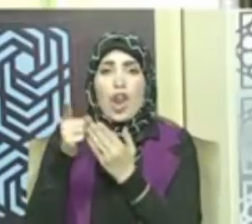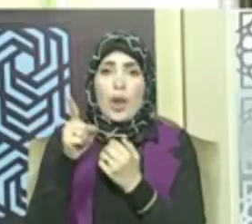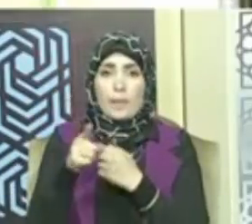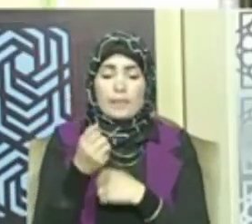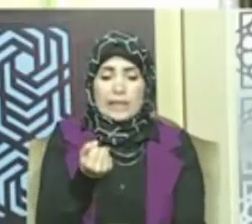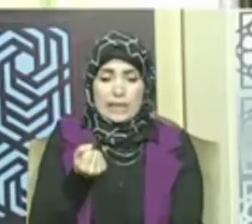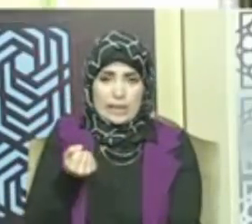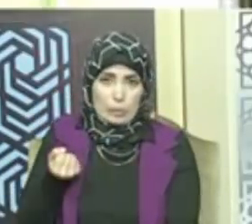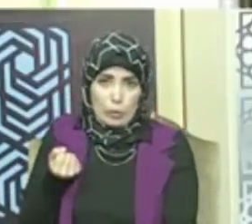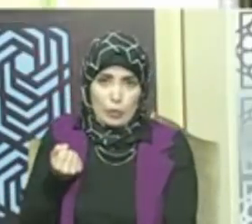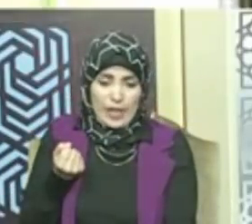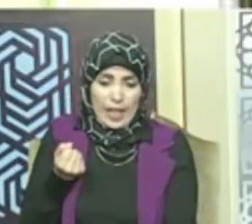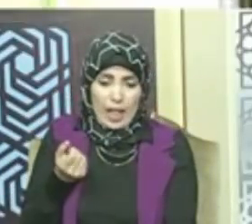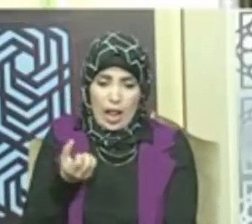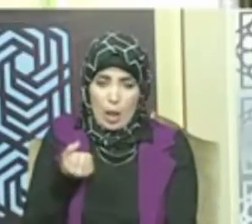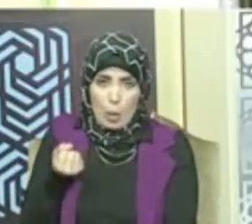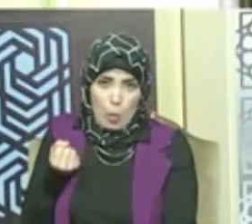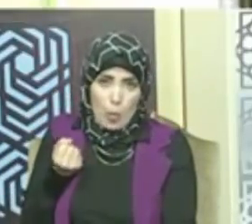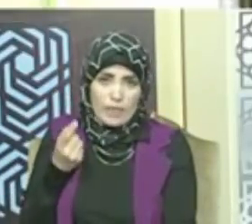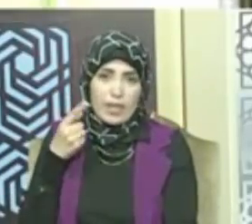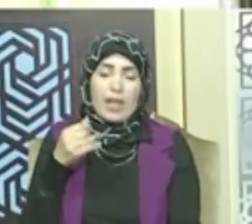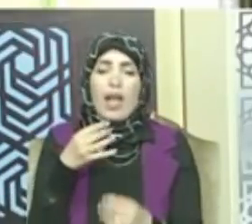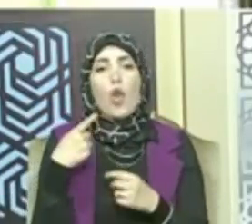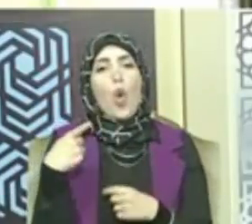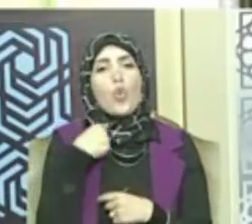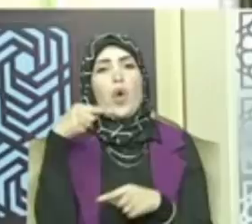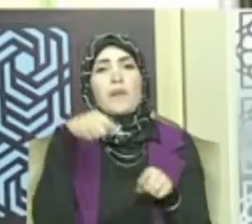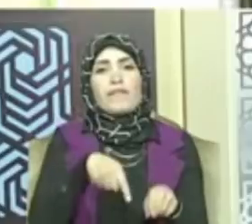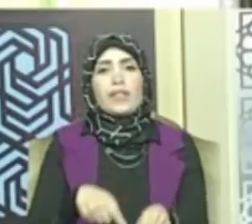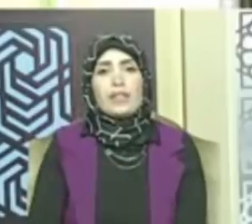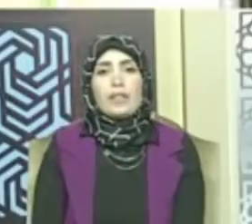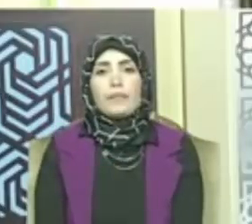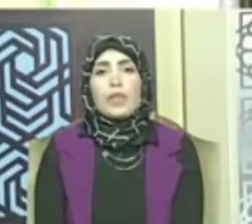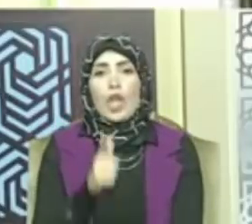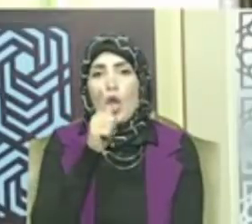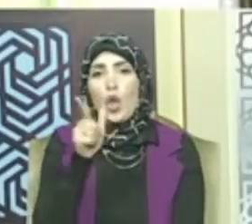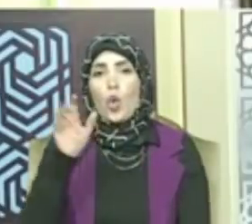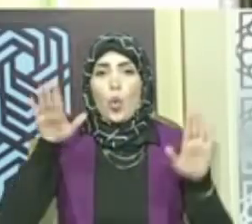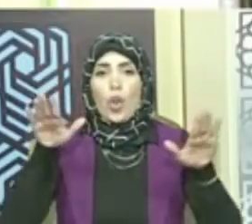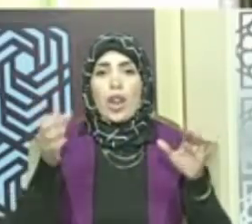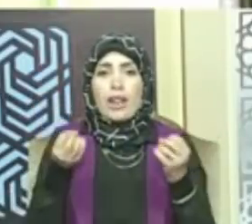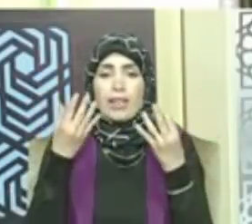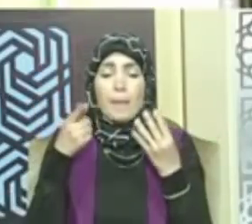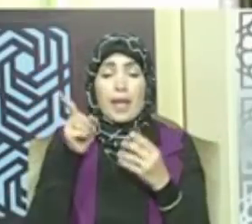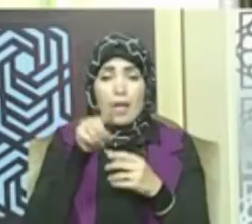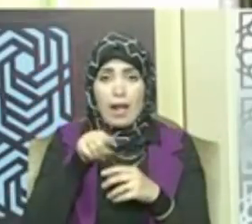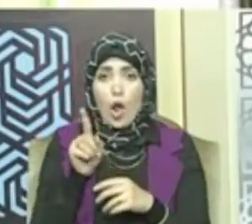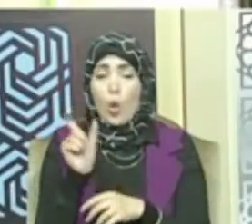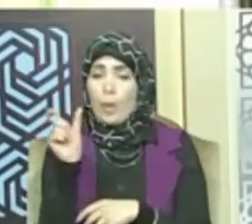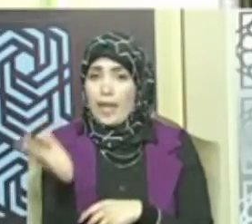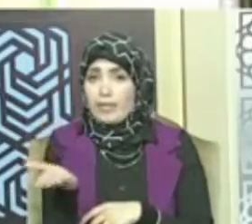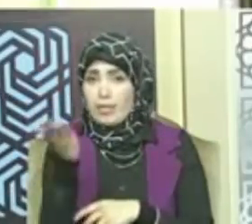اللهم أعط ممسكا تلفا. ويقول